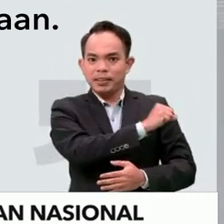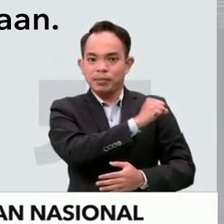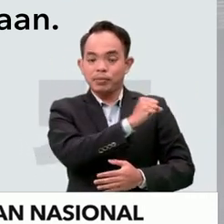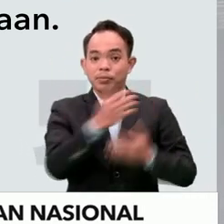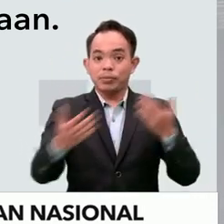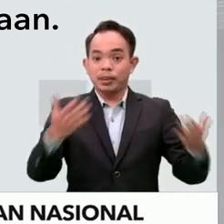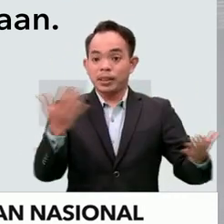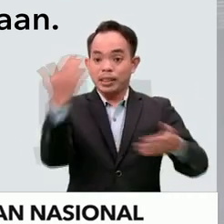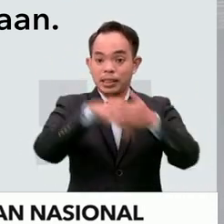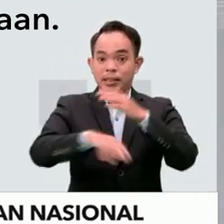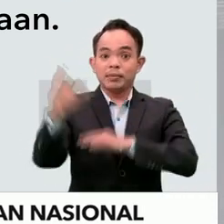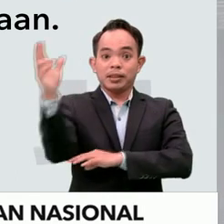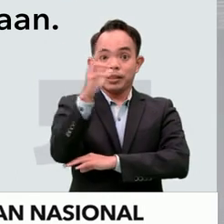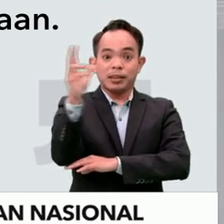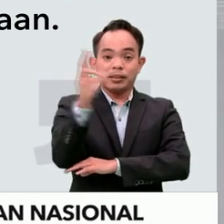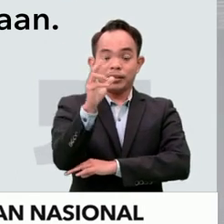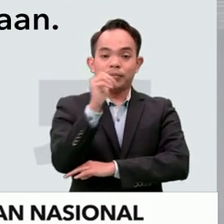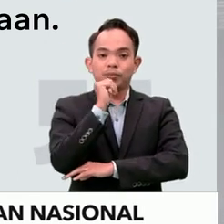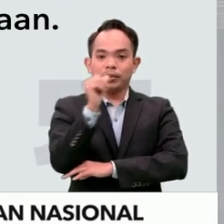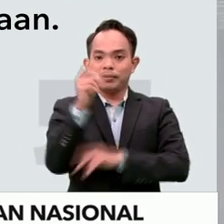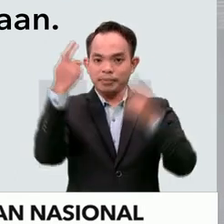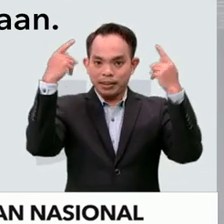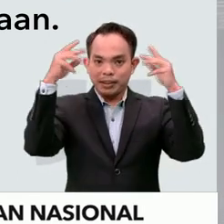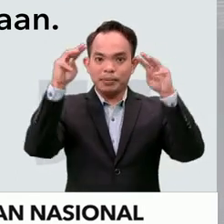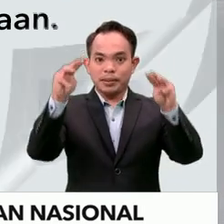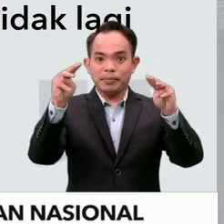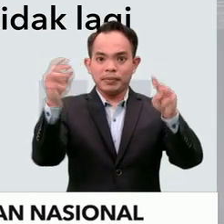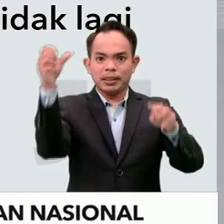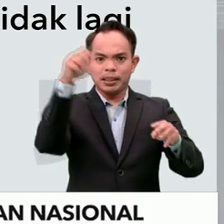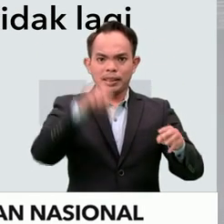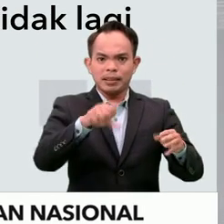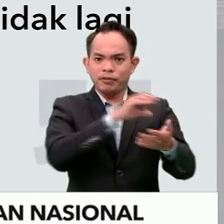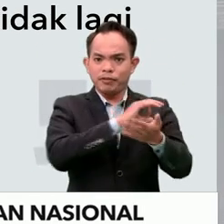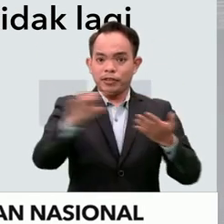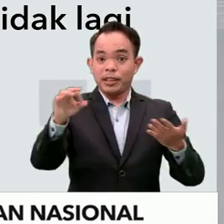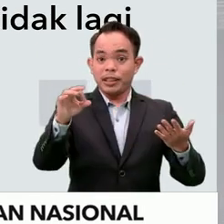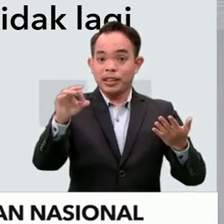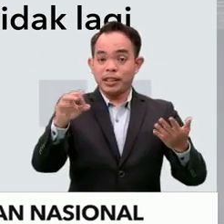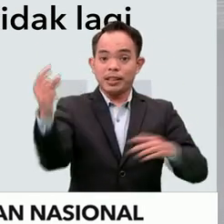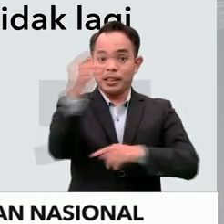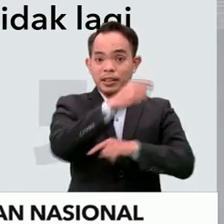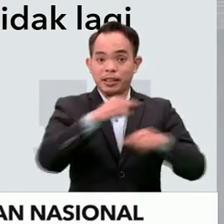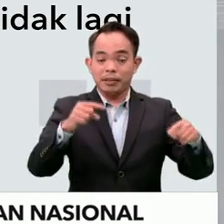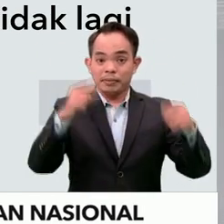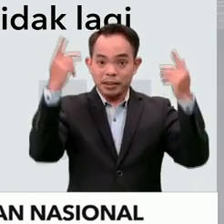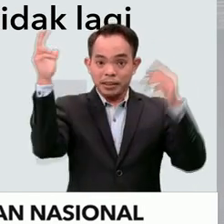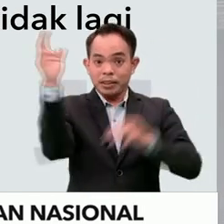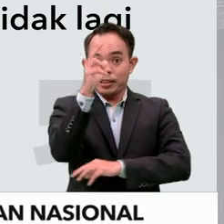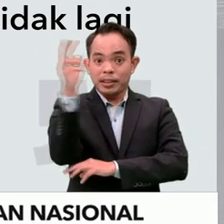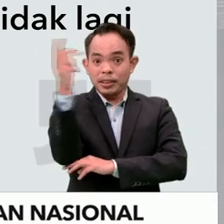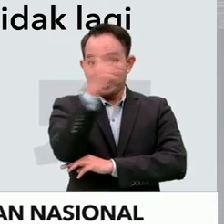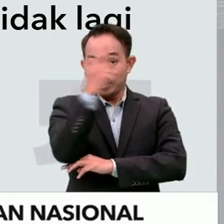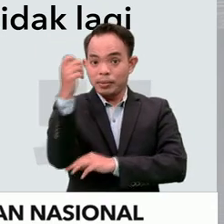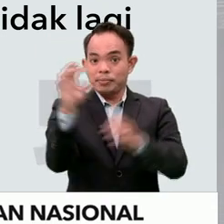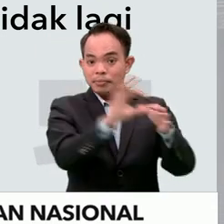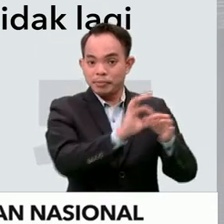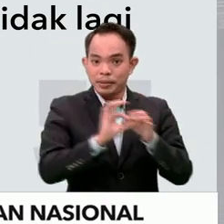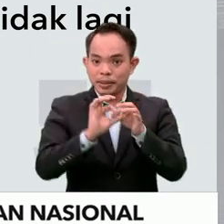berada dalam kerajaan walaupun tidak lagi menjadi perdana menteri kegagalan kerajaan hari ini katanya adalah kegagalan